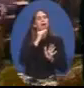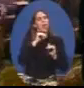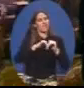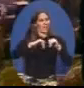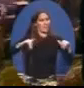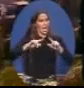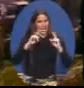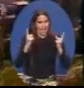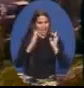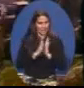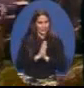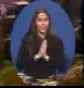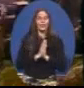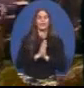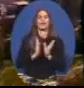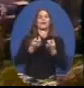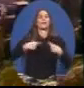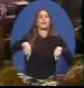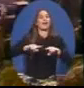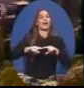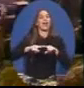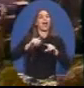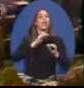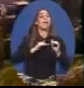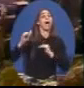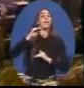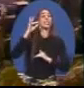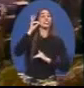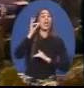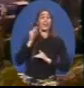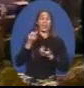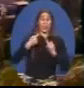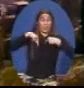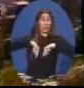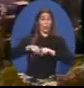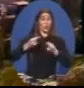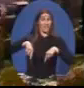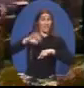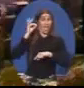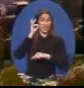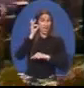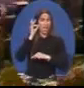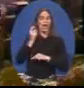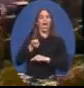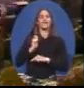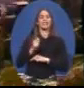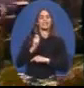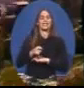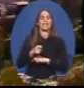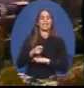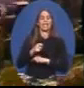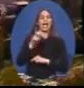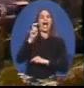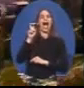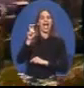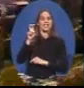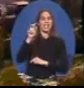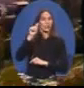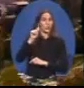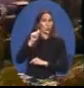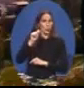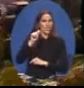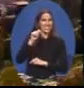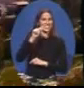אחר. בוועדה למעמד האישה, יושבת ראש הוועדה, חברת הכנסת עאידה תומא